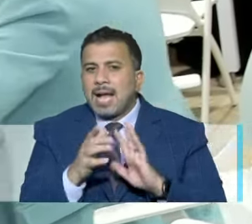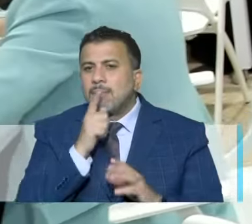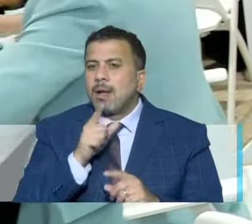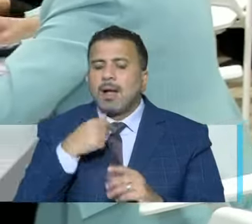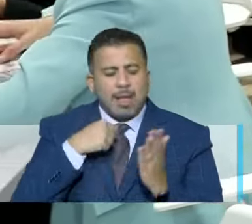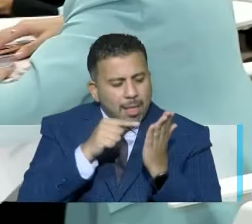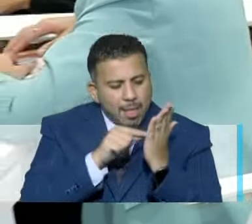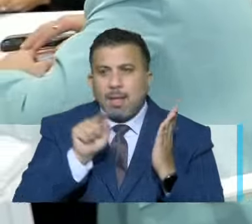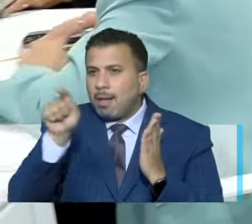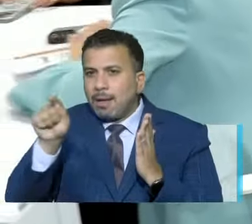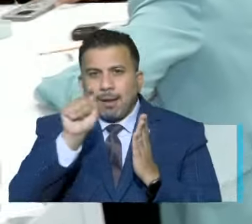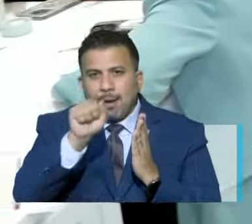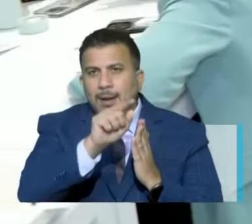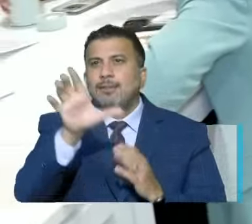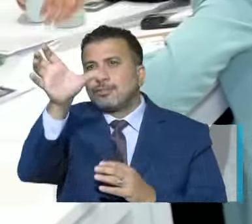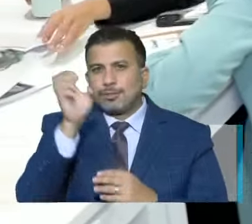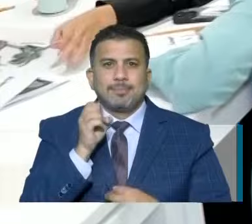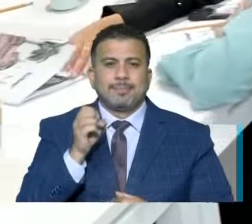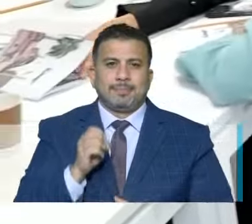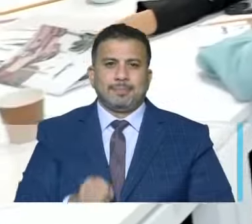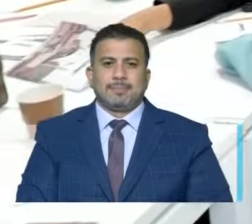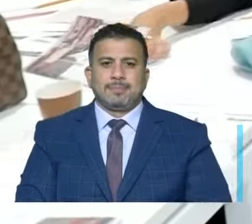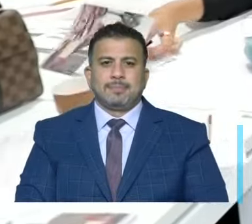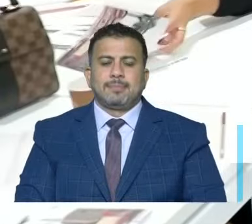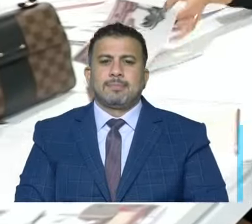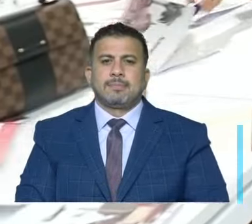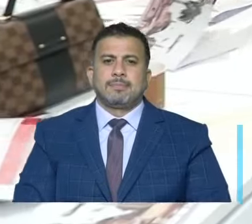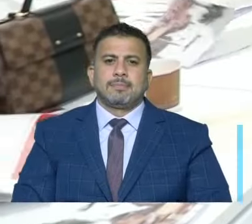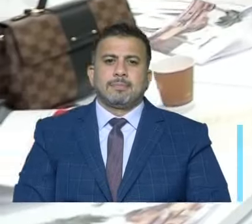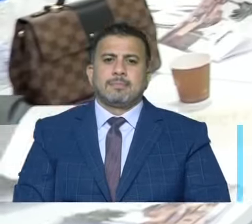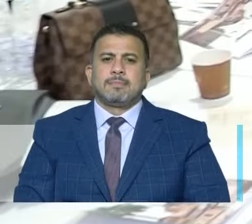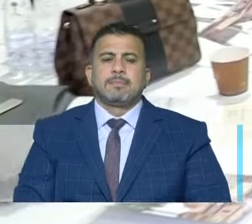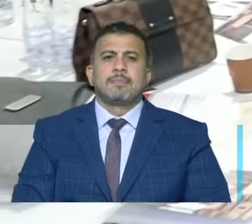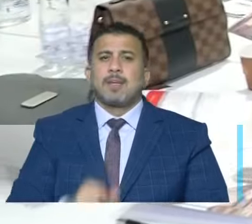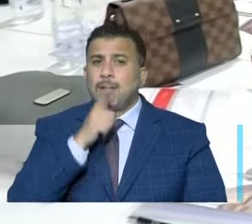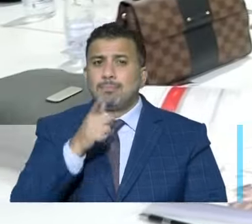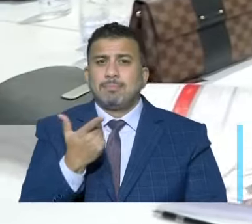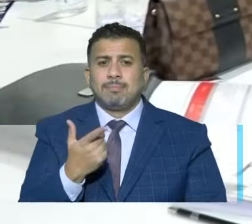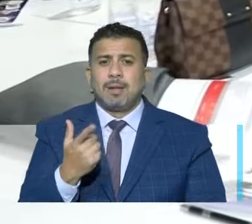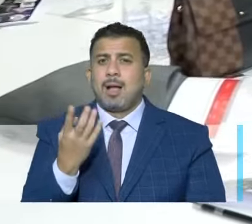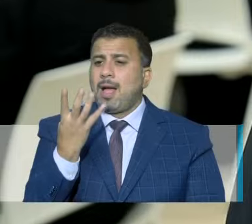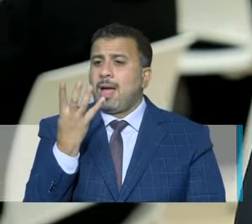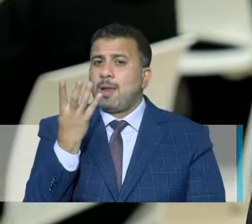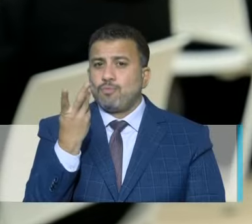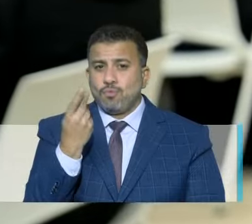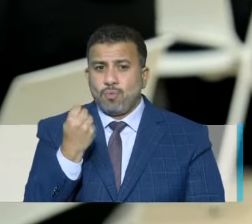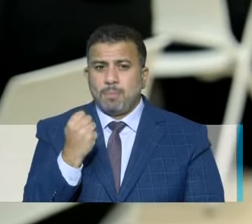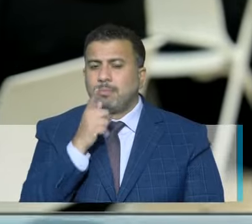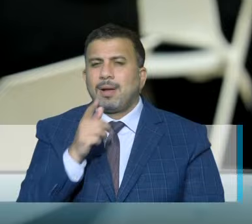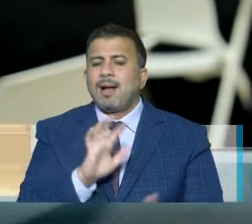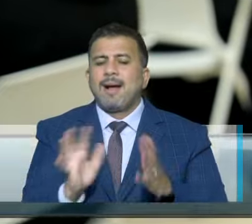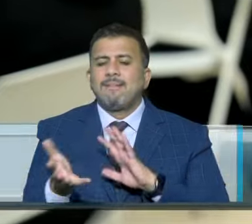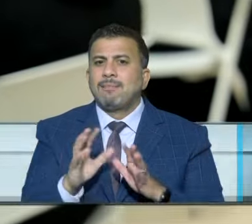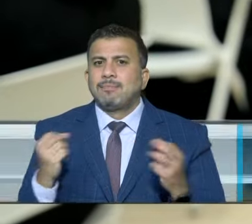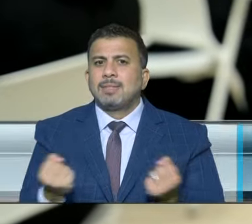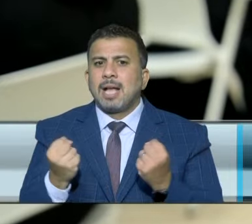الاستدلال عليها واسترجاعها. استفدنا من خلال هذه الورشة اللي استمرت لمدة 4 أيام آلية تطبيق